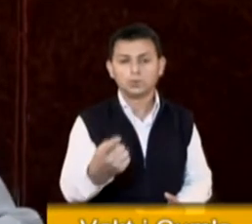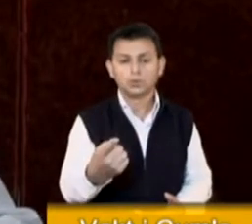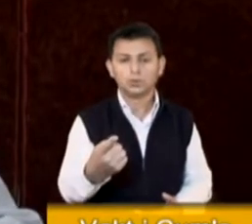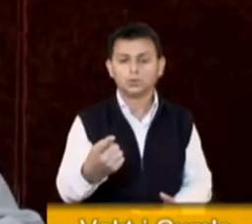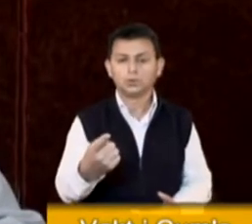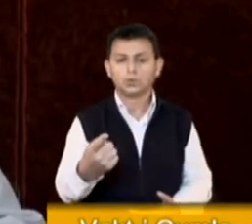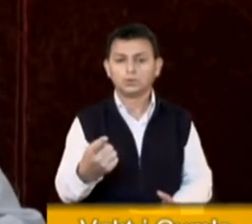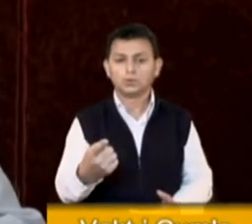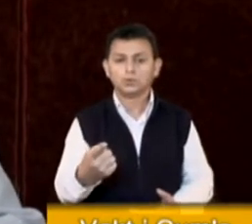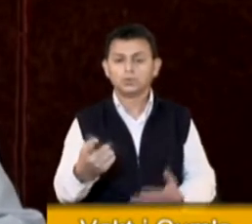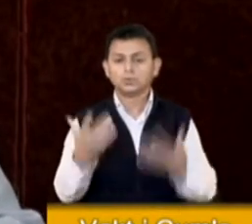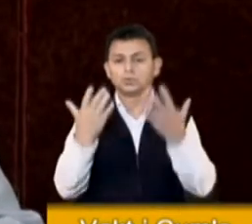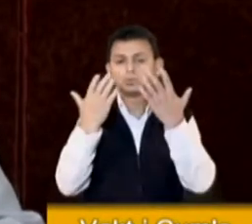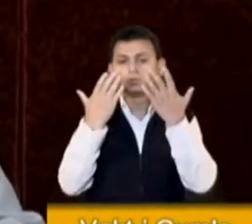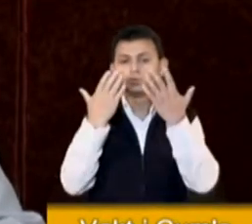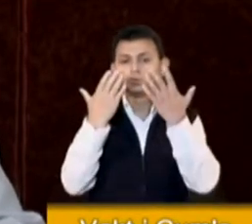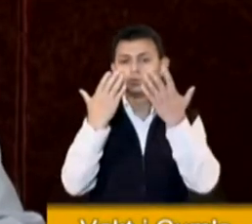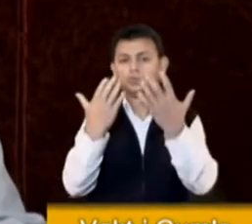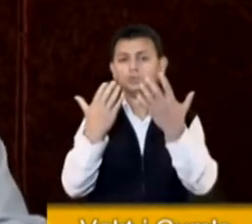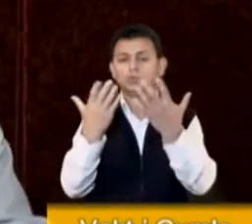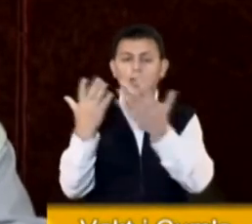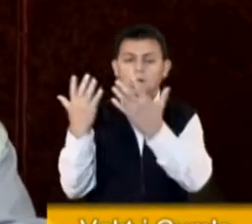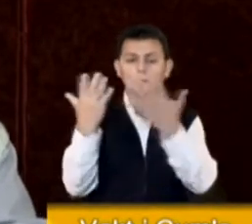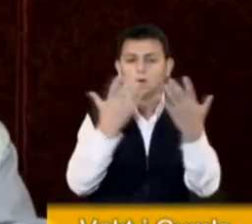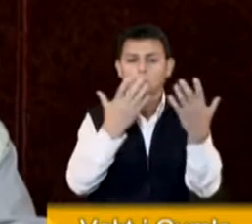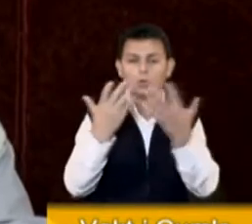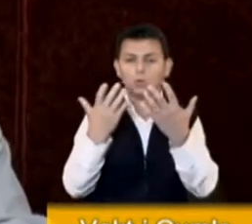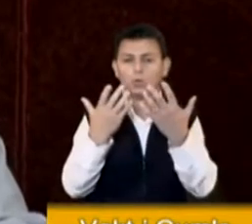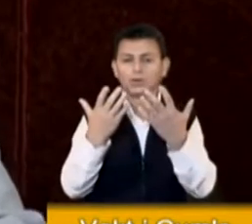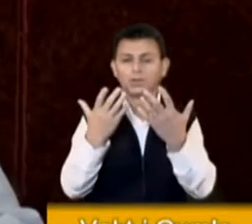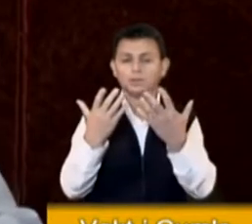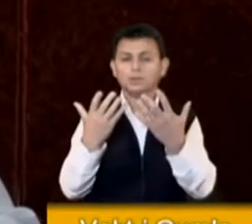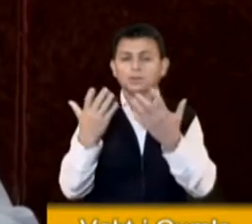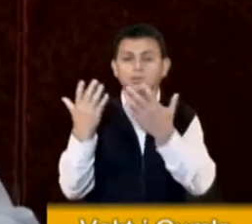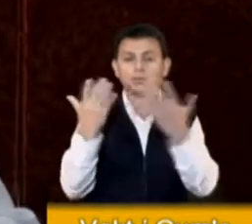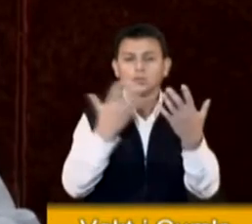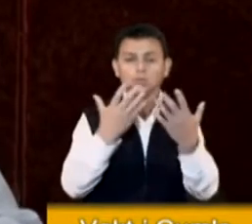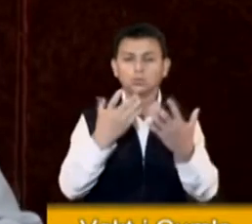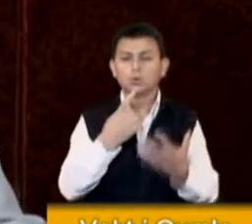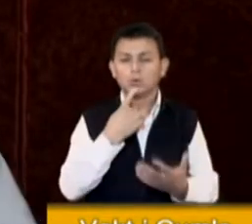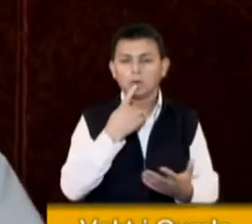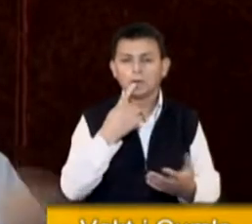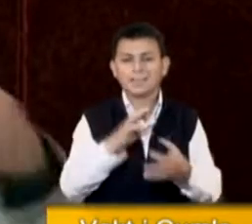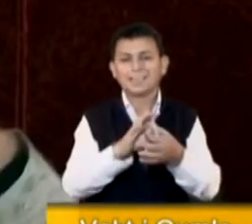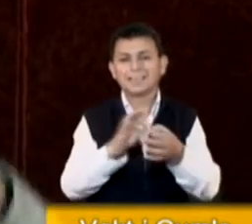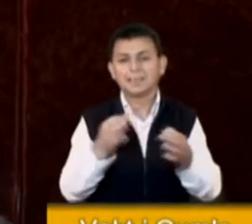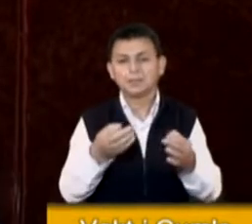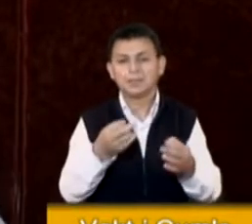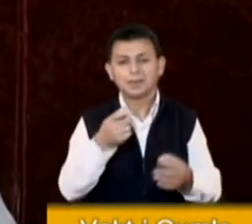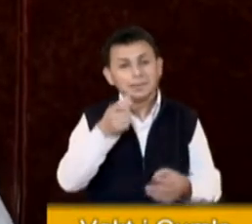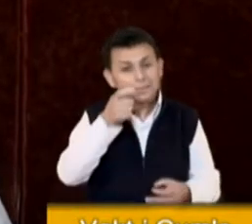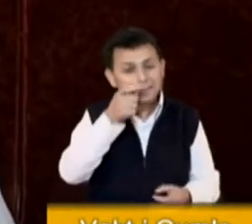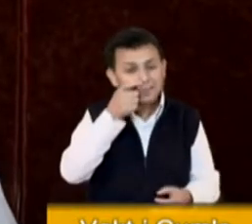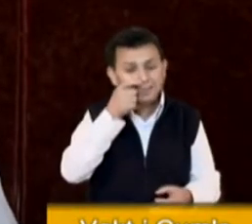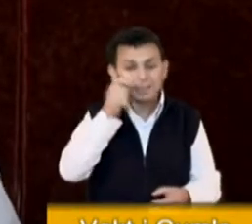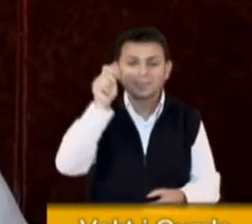değişir. Bir kişiye hitapla iki ve ikiden fazla kişiye hitaplar değişir. Bir kimse kendisi